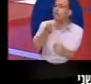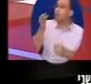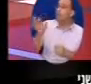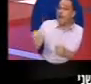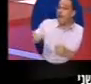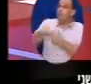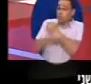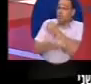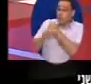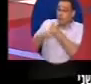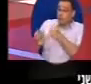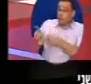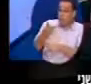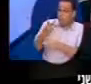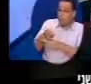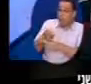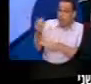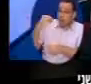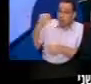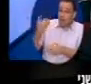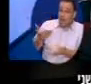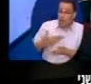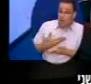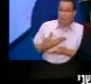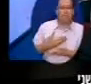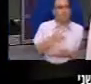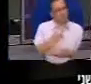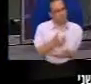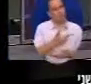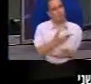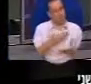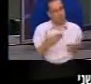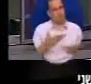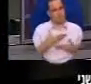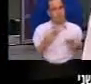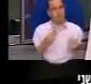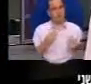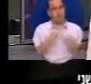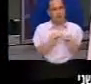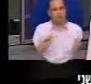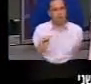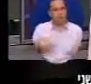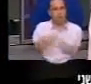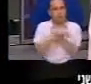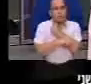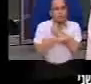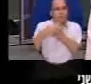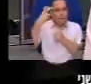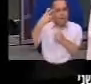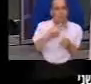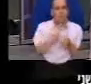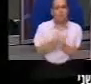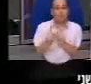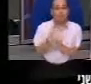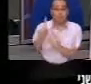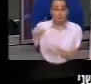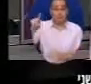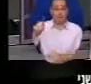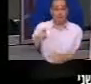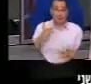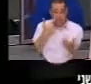מקבלים איזושהי הכשרה? הסטודנטים הערבים מקבלים הרבה הכשרות בקמפוס. אנחנו עובדים עם סטודנטים ערבים מתחלפים, אבל הקצינים